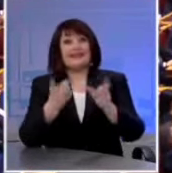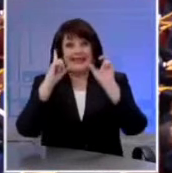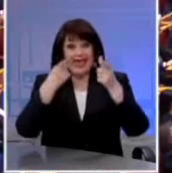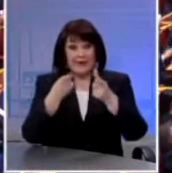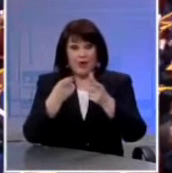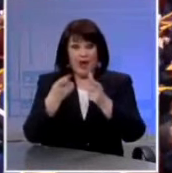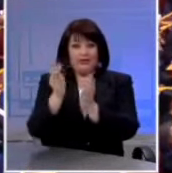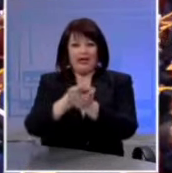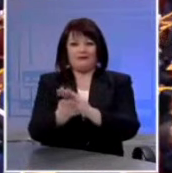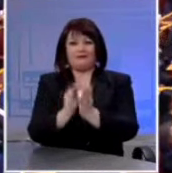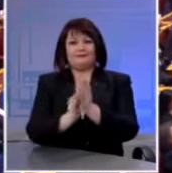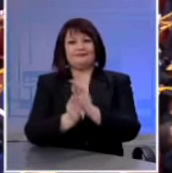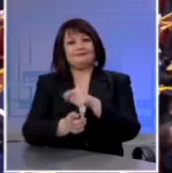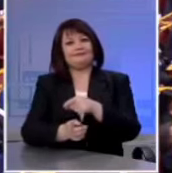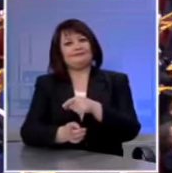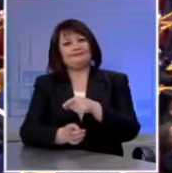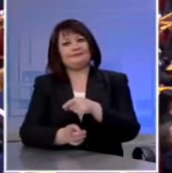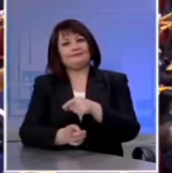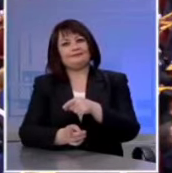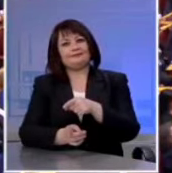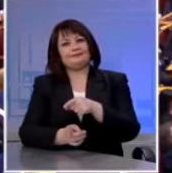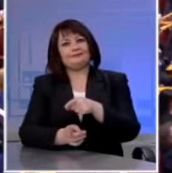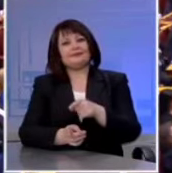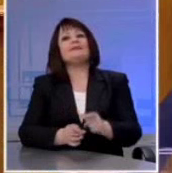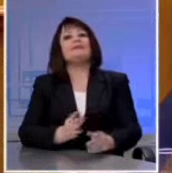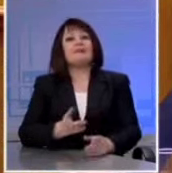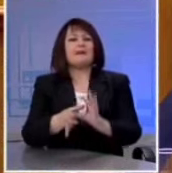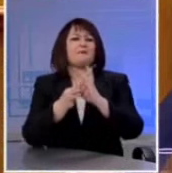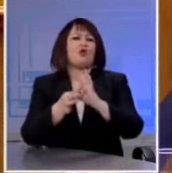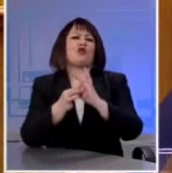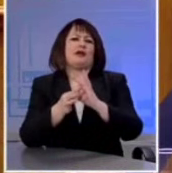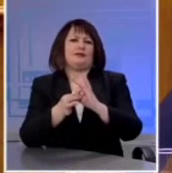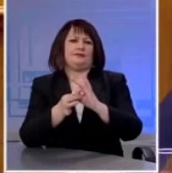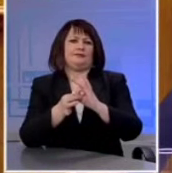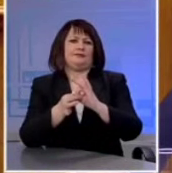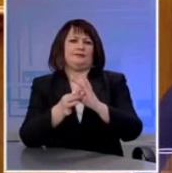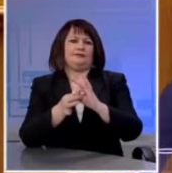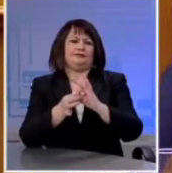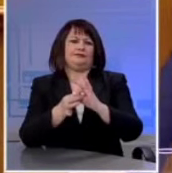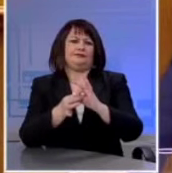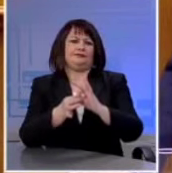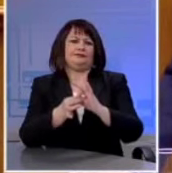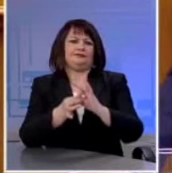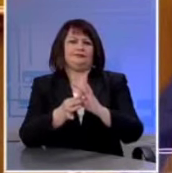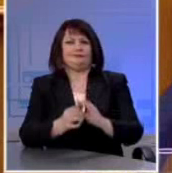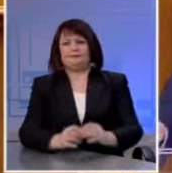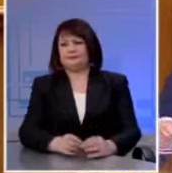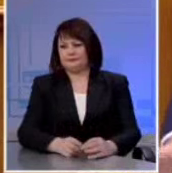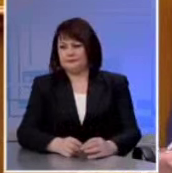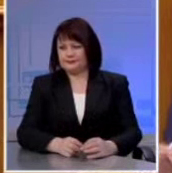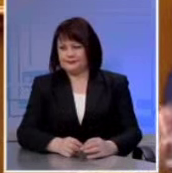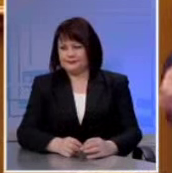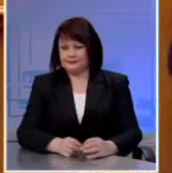Δημοκρατία έχει διευρυνθεί. Ήταν το λιγότερο στενές σχέσεις. Ήσυχα, κύριε Γεωργιάδη, σας